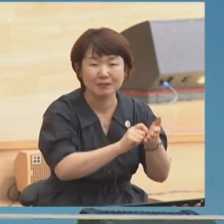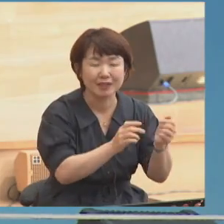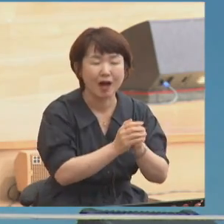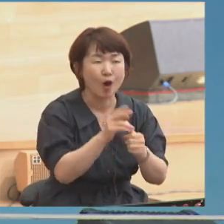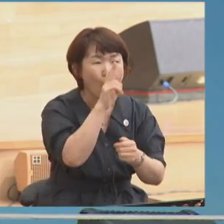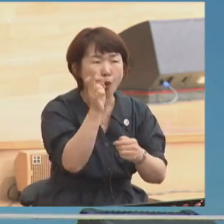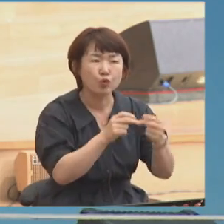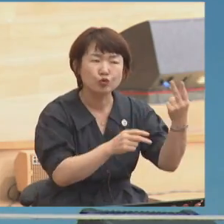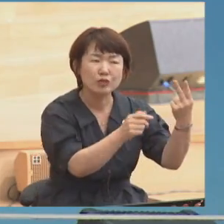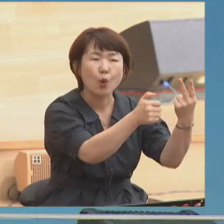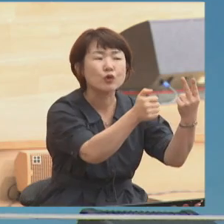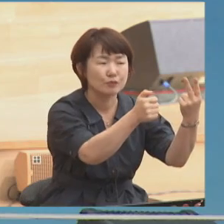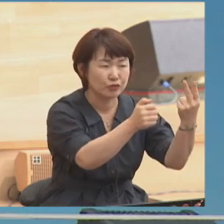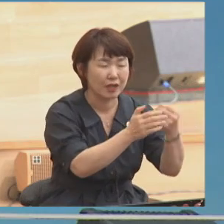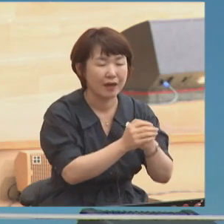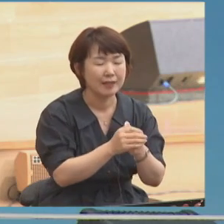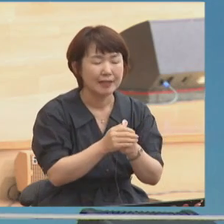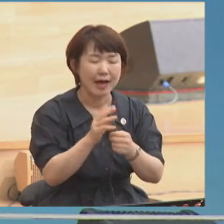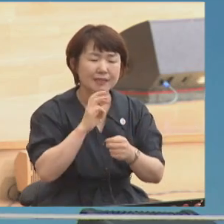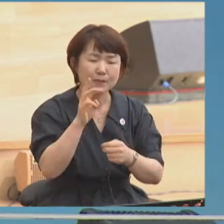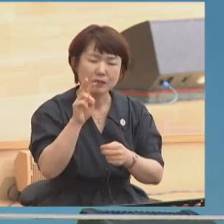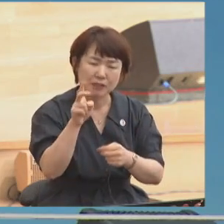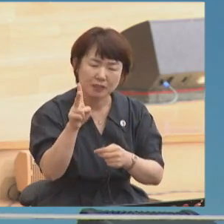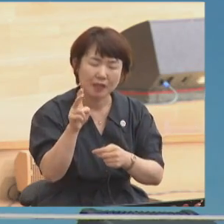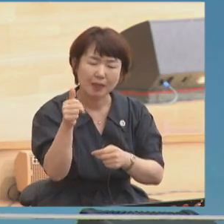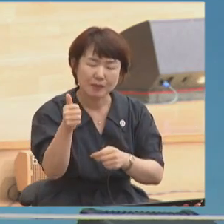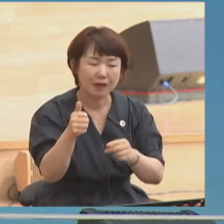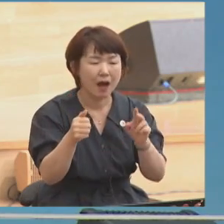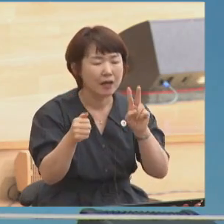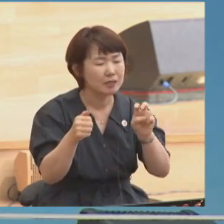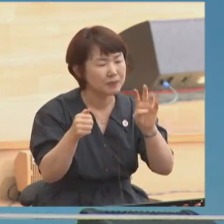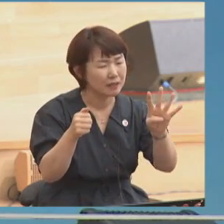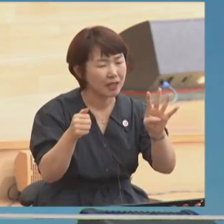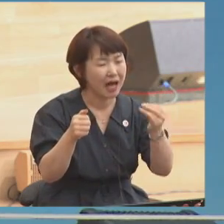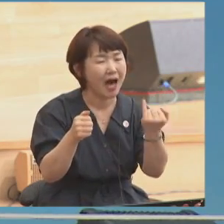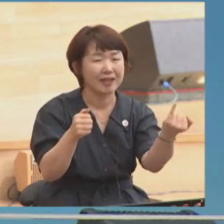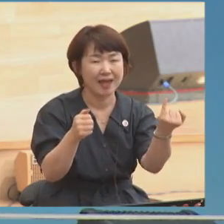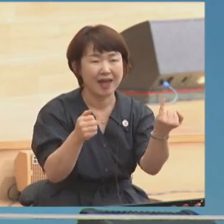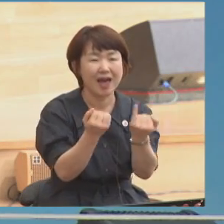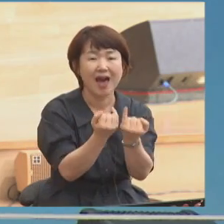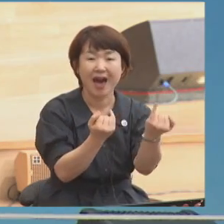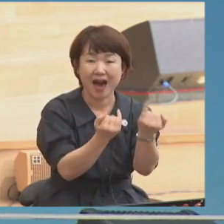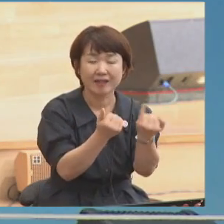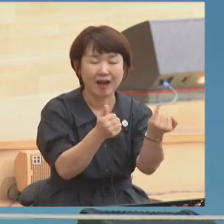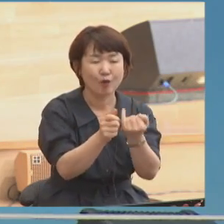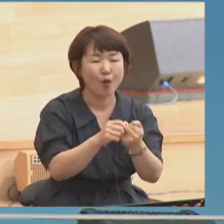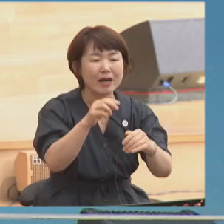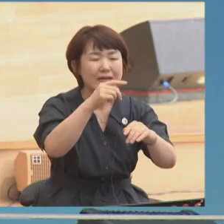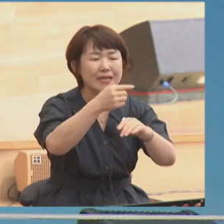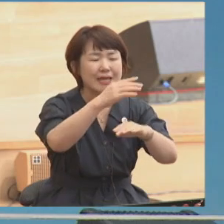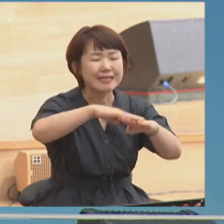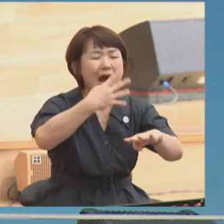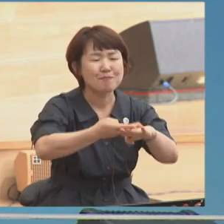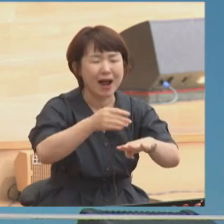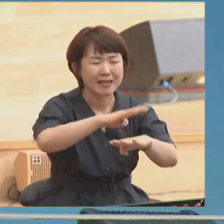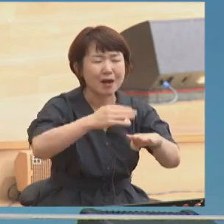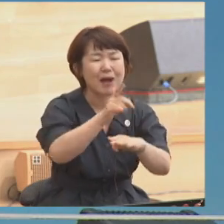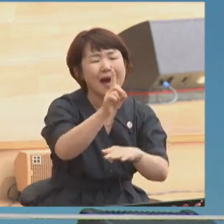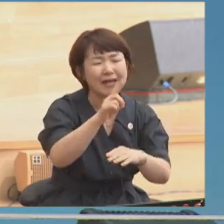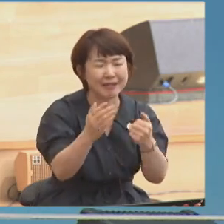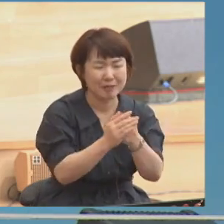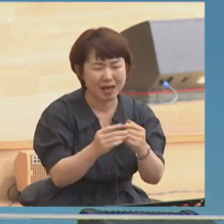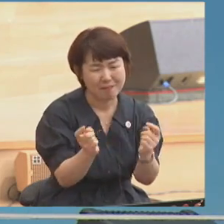2시 50분 32세 된 남자가 24세 된 자기 아내와 양말 한 컬레를 놓고